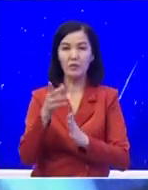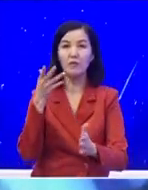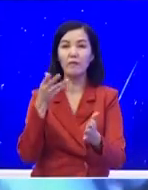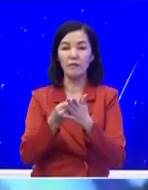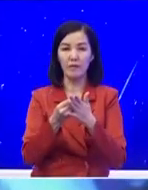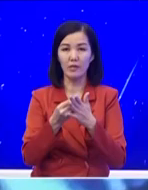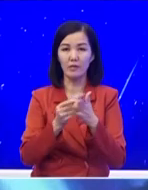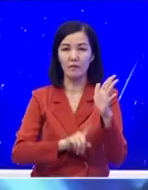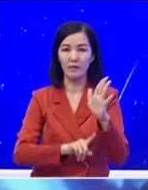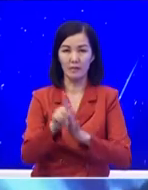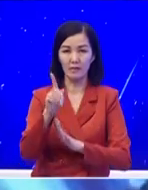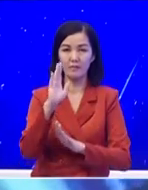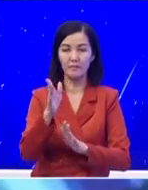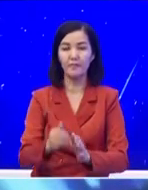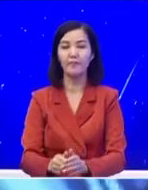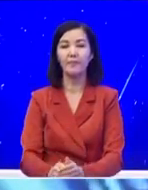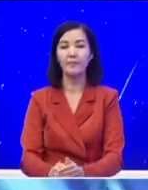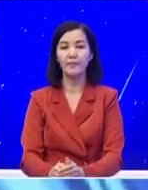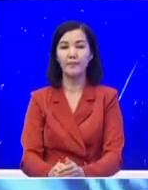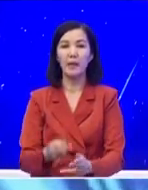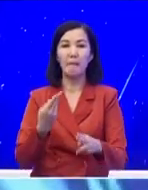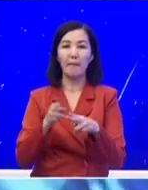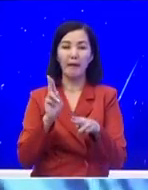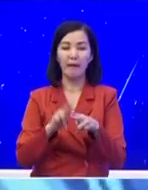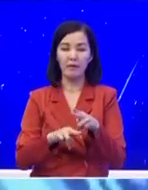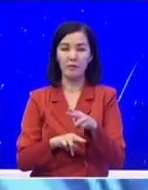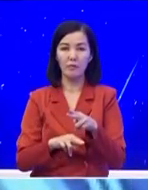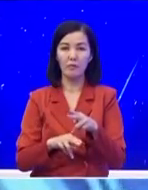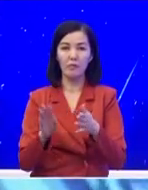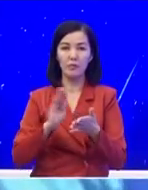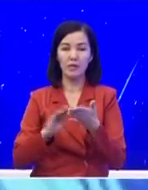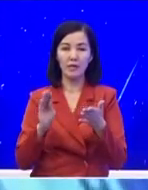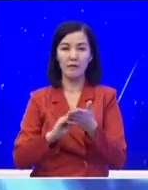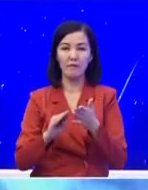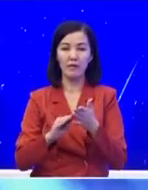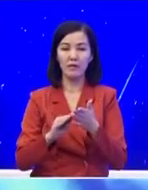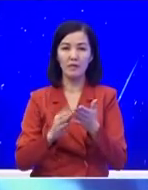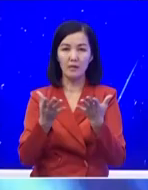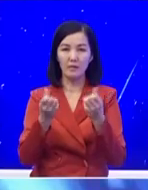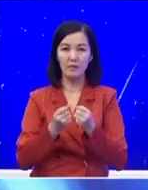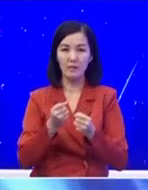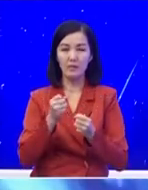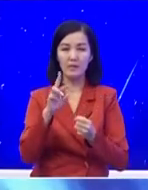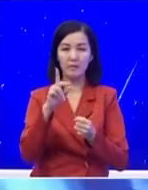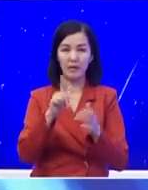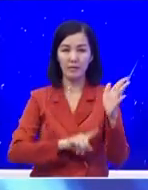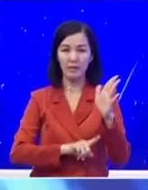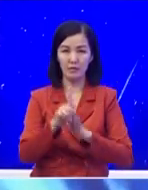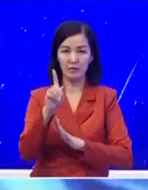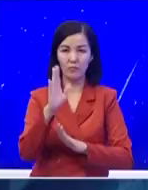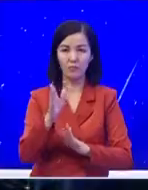процедуры назначения этих социальных выплат. Поэтому заявки начнем принимать с пятницы.